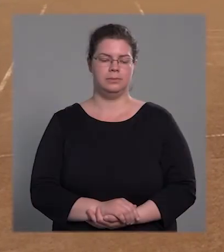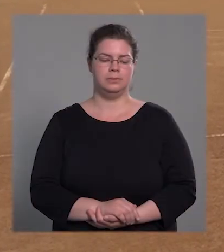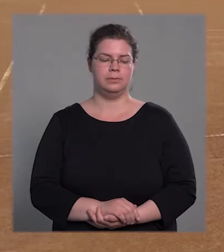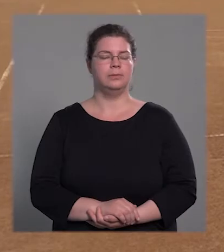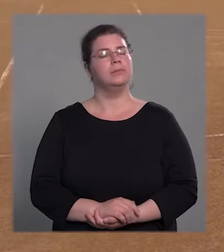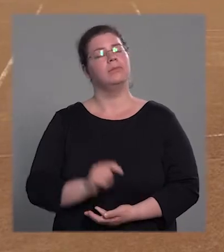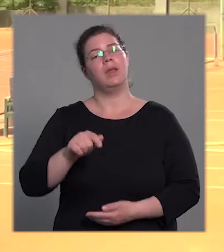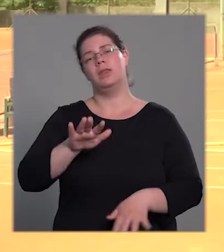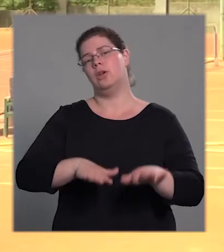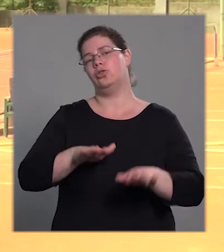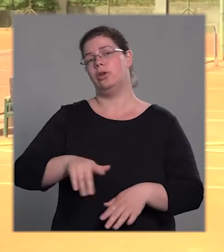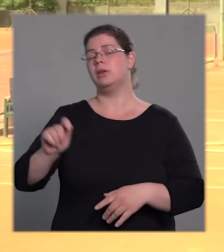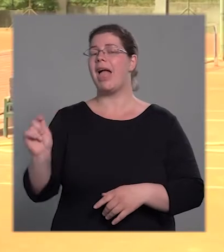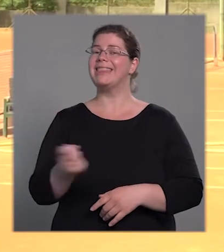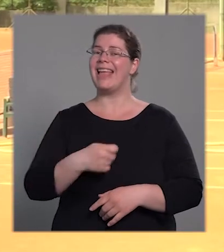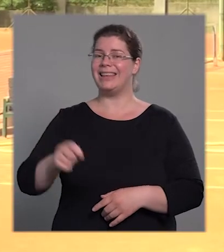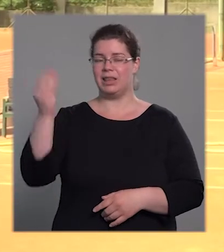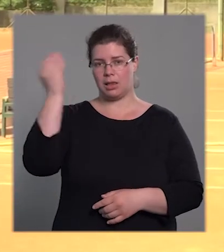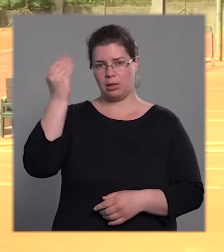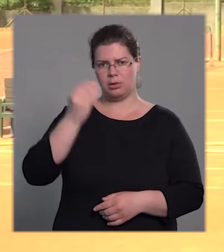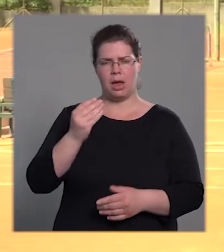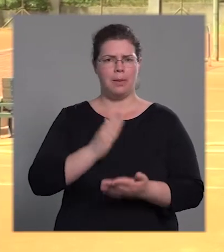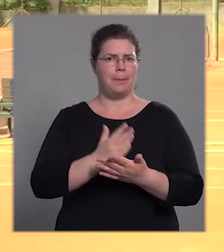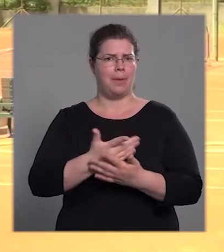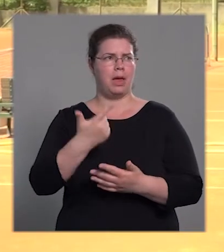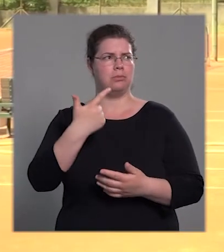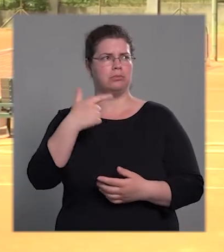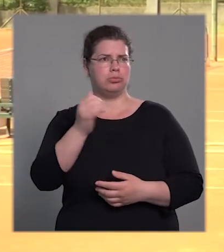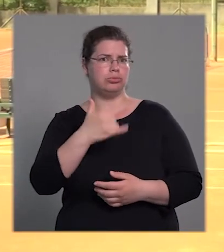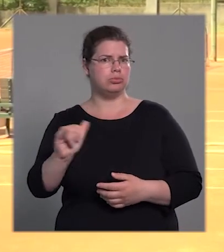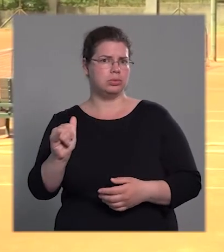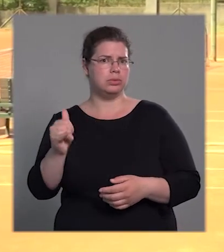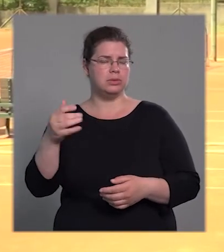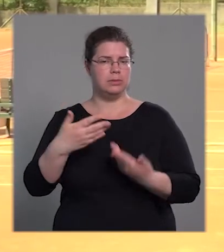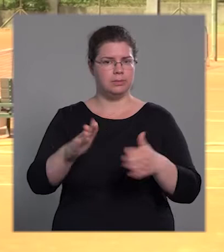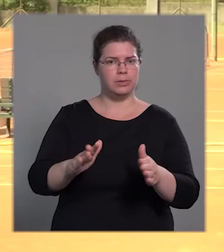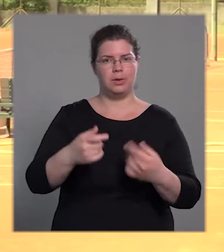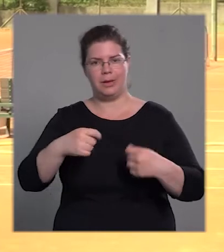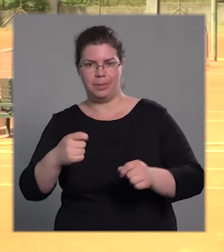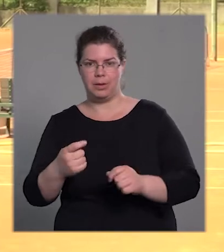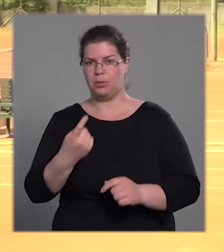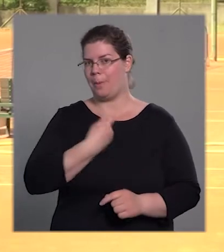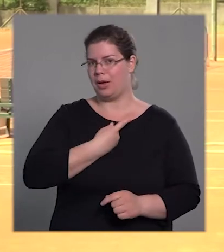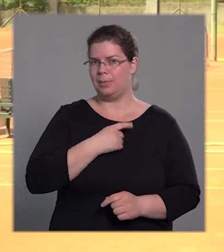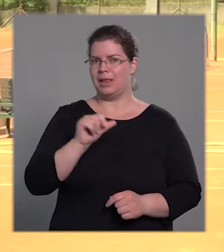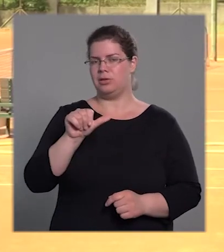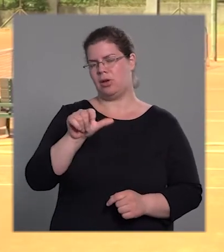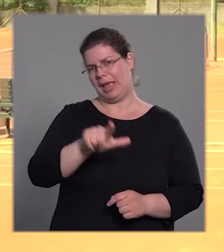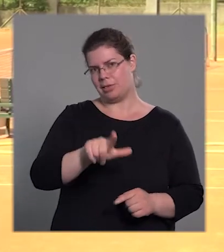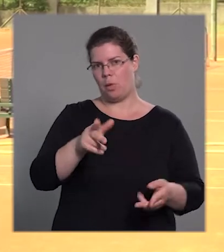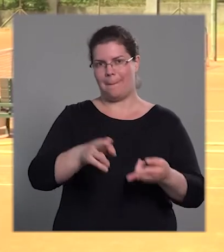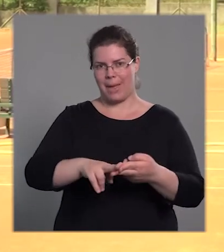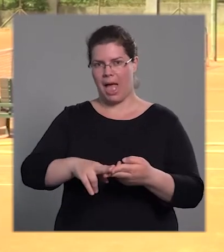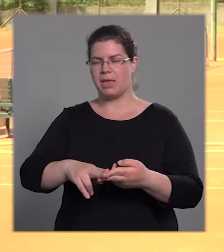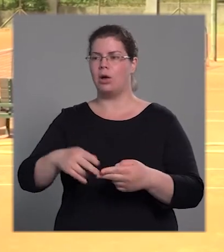Ez a soroksári tenisztanoda, ezt több mint 20 éve nyitottuk, illetve építettük jó magam. Először két pályával, utána